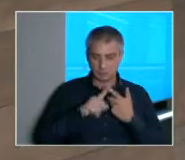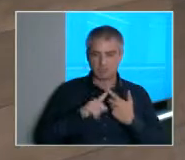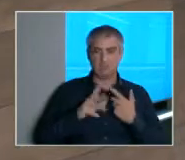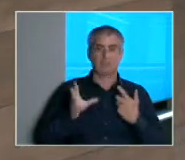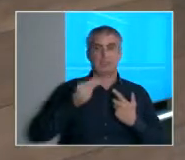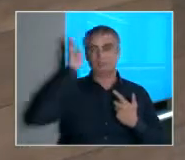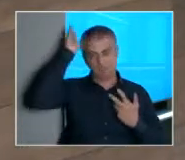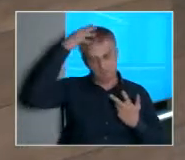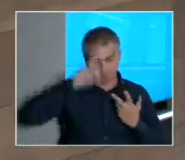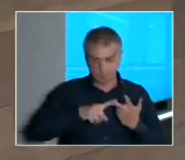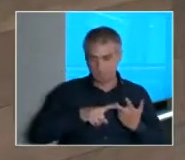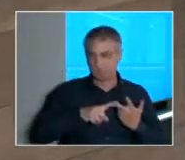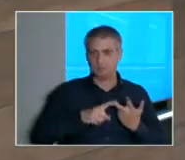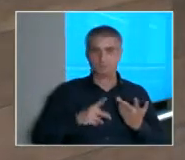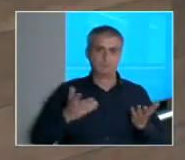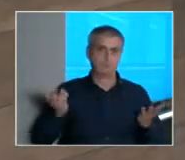עם טראמפ,